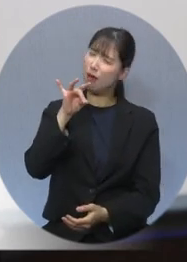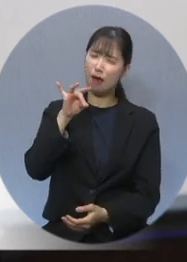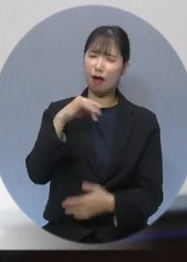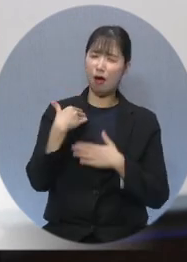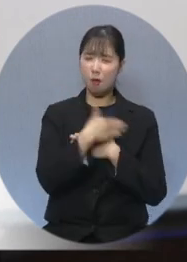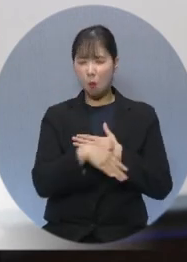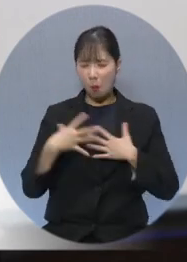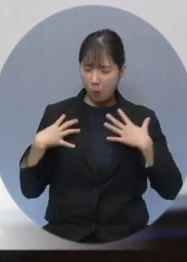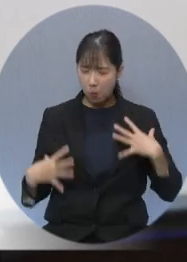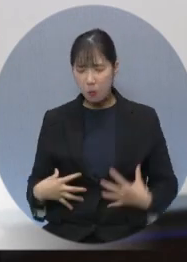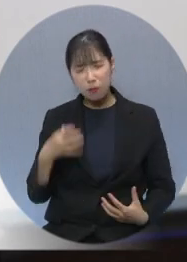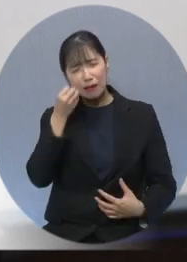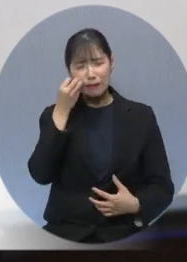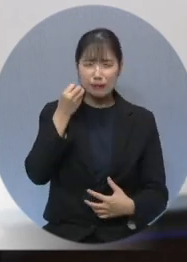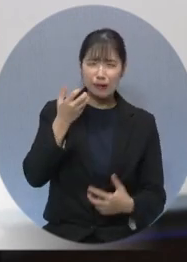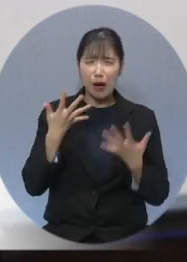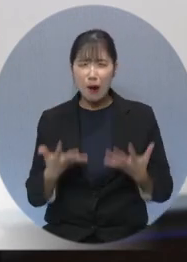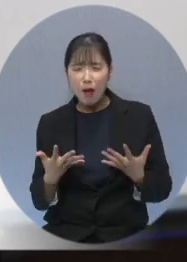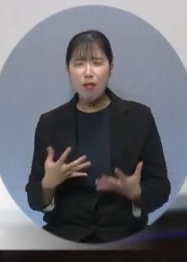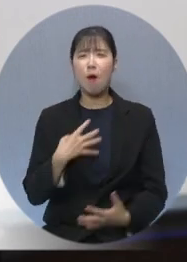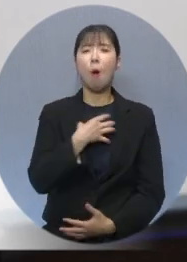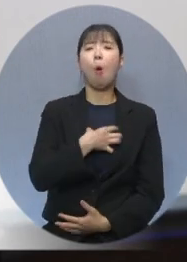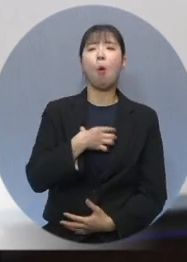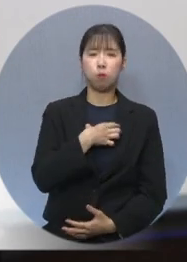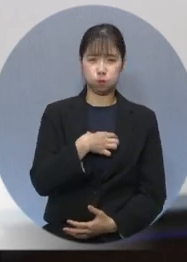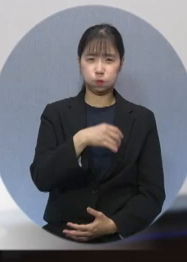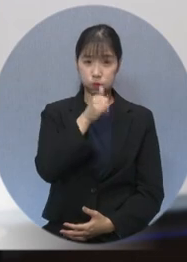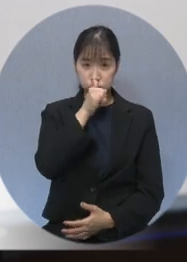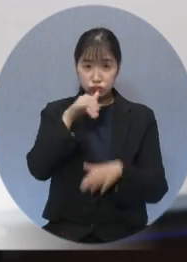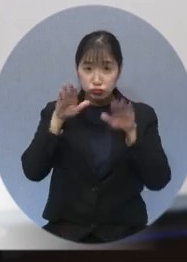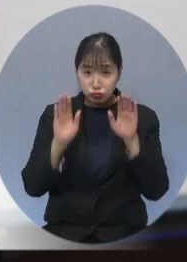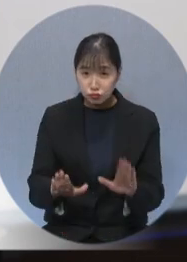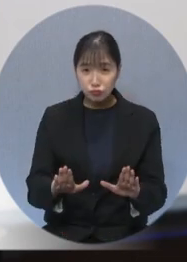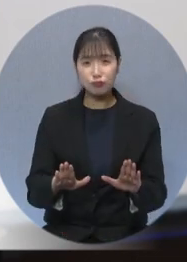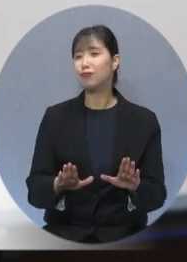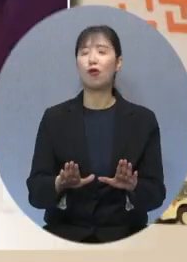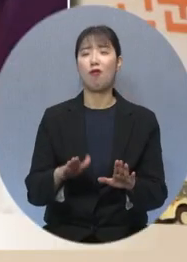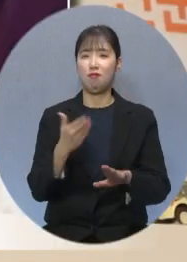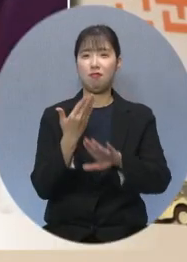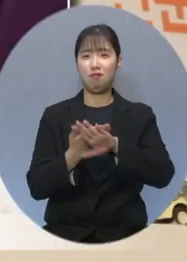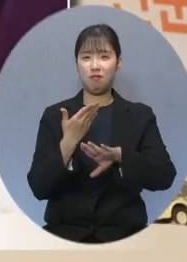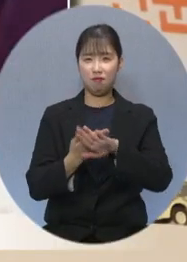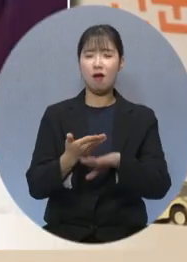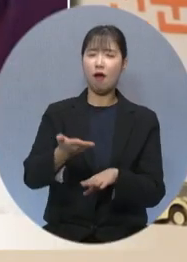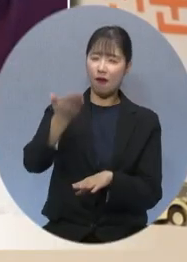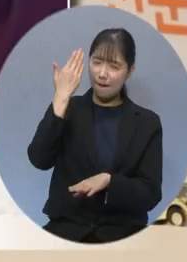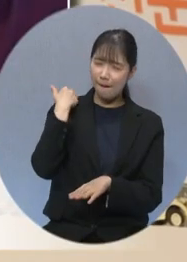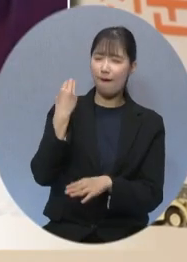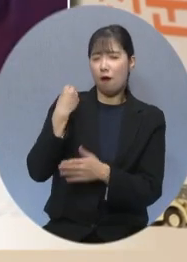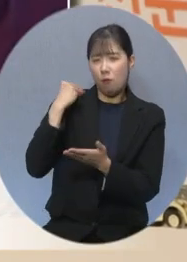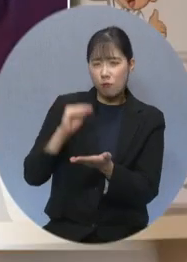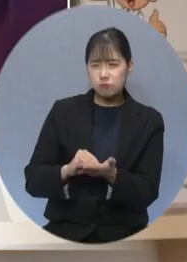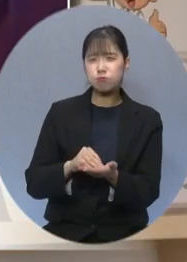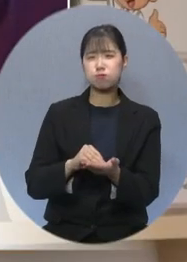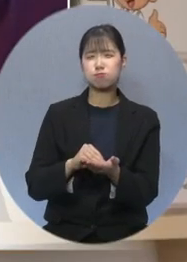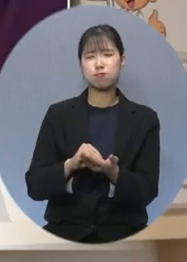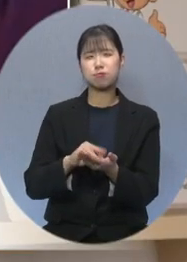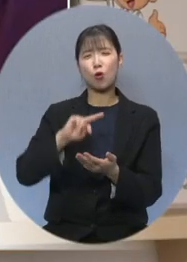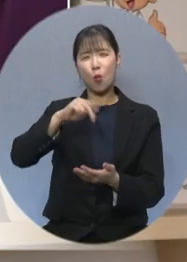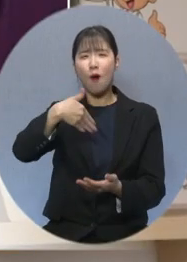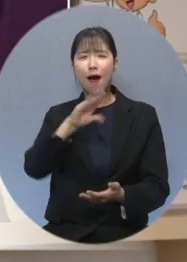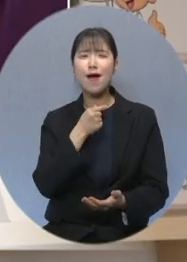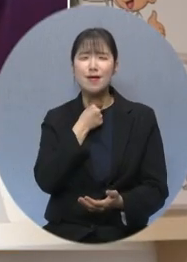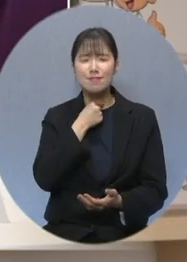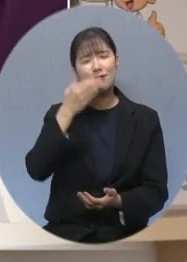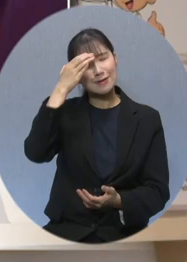반응이나 부작용에 대한 걱정이나 두려움이 컸고 지금은 이제 그런 것보다는 정상 생활로 돌아가는 것에 대한 그